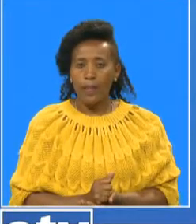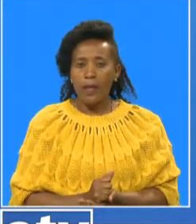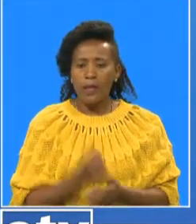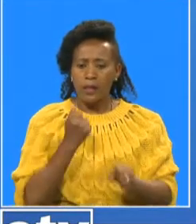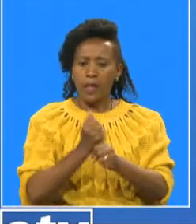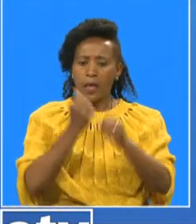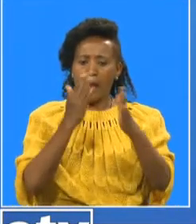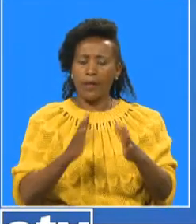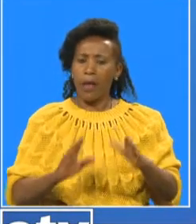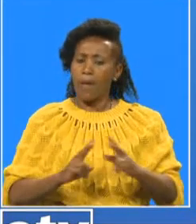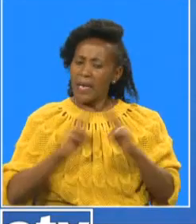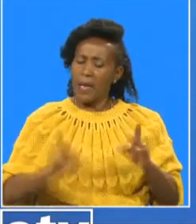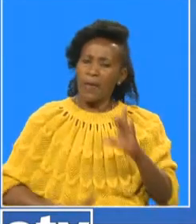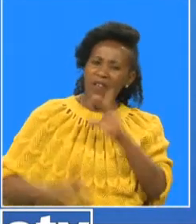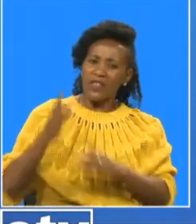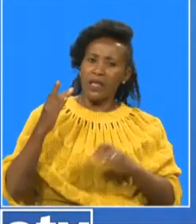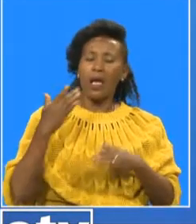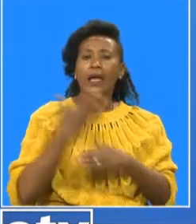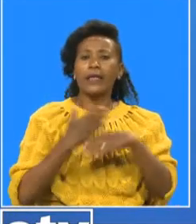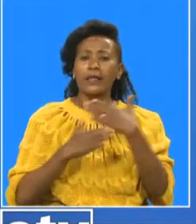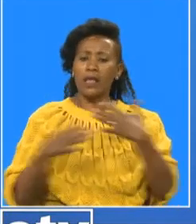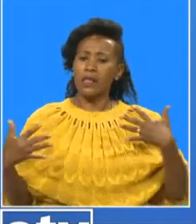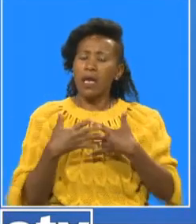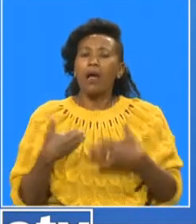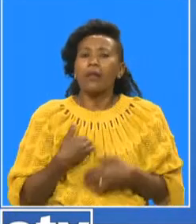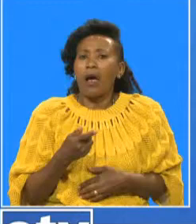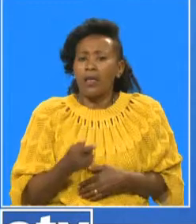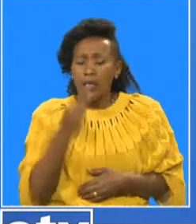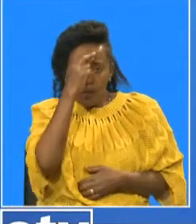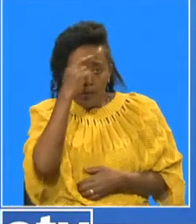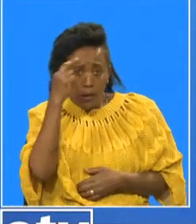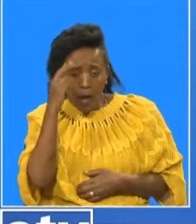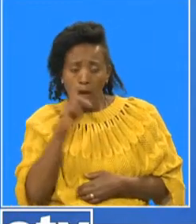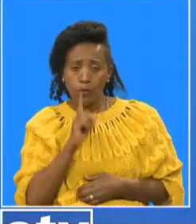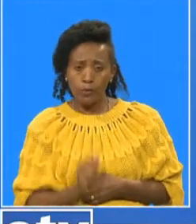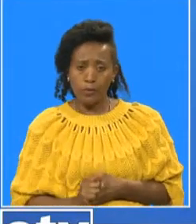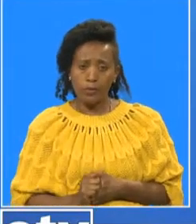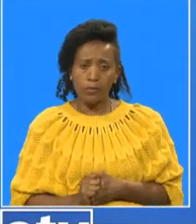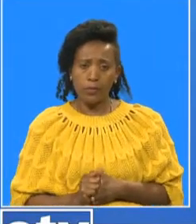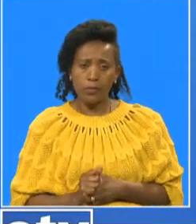ያው ሰራተኛ በጣም በከፍተኛ ደረጃ ስጋት አለው። ምክንያቱም